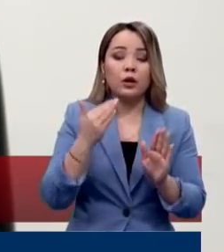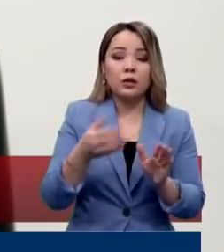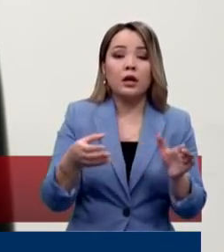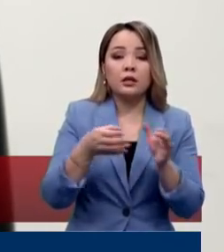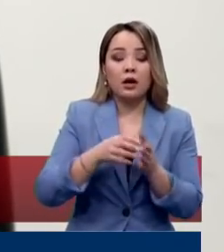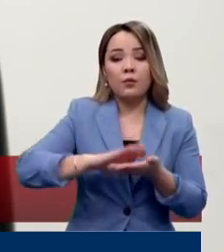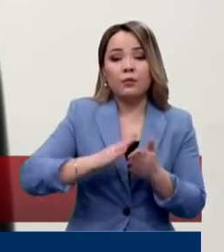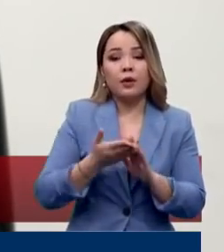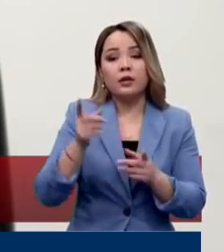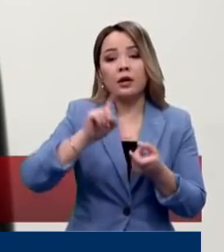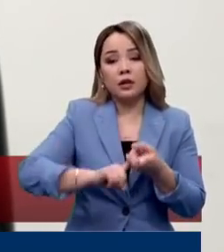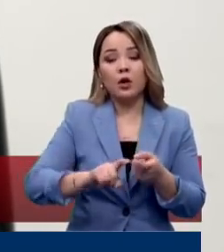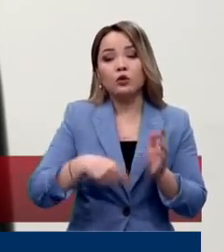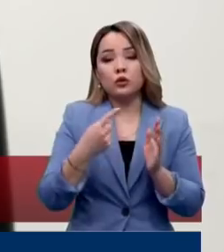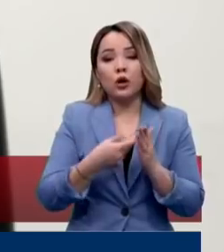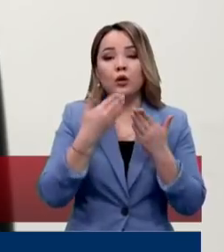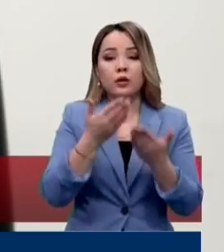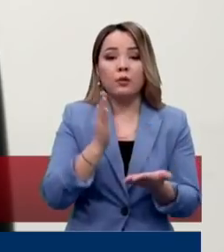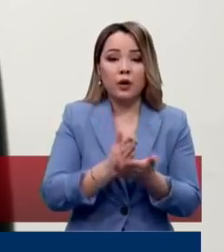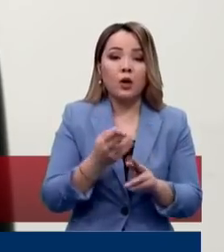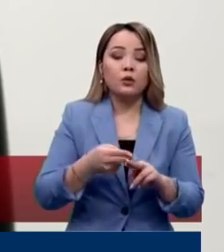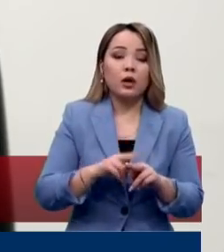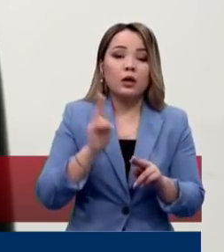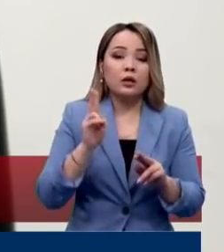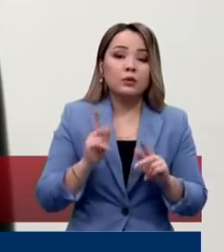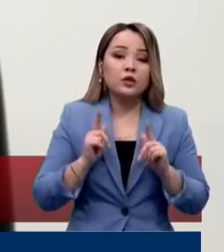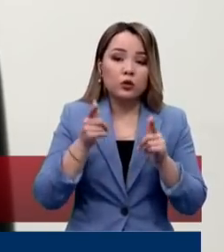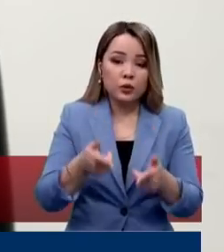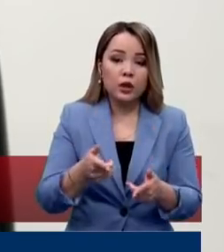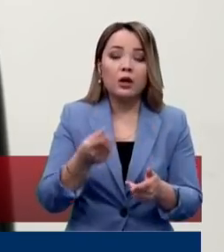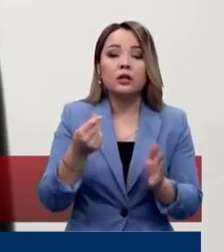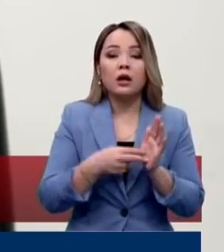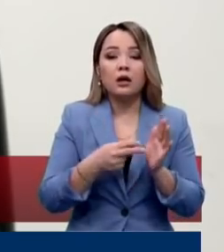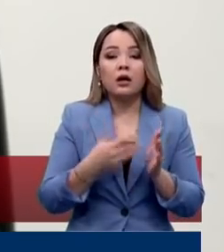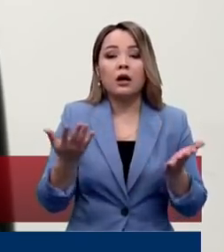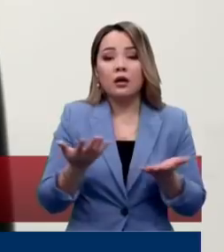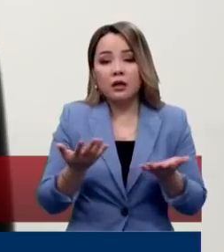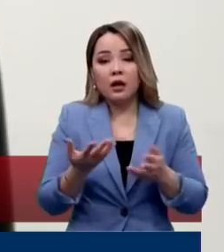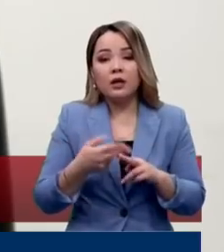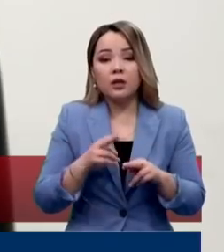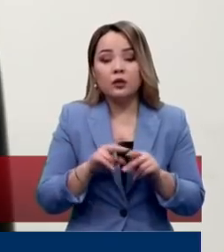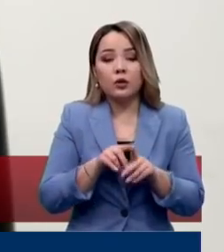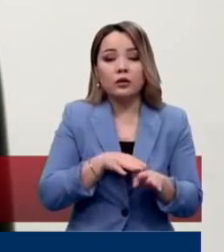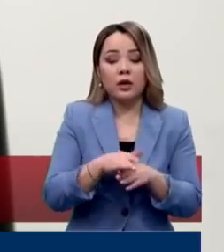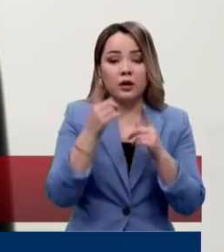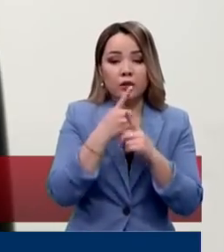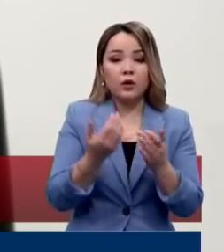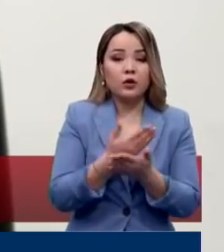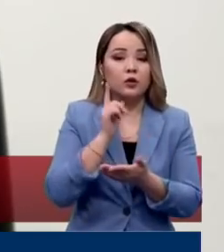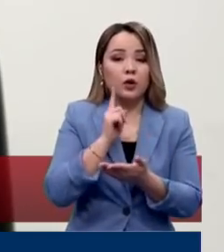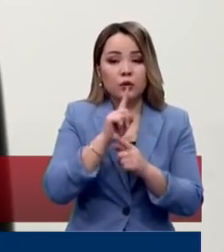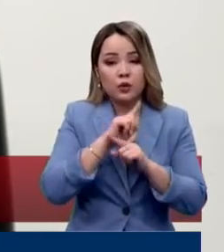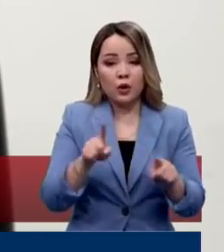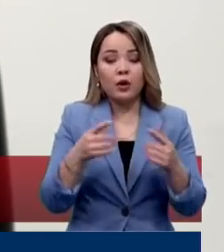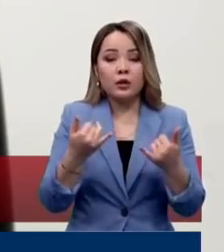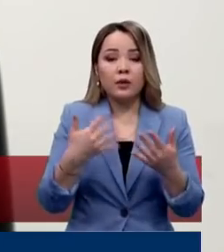критерийге байланысты оған сұрақ туындайды. Яғни ол кімнен түсіп жатыр, ақша қандай суммасы, ол жерде ешқандай да ақпарат болмайды, тек қана ол